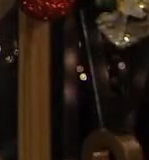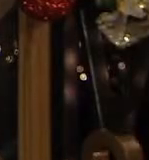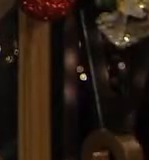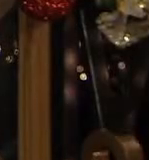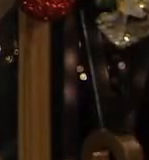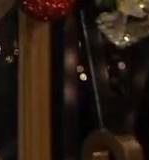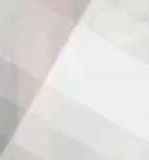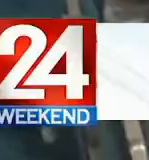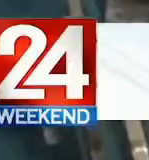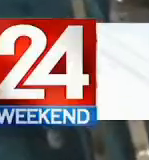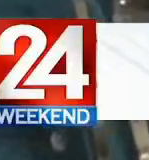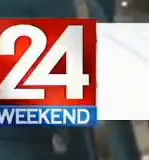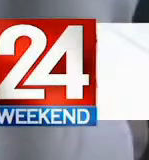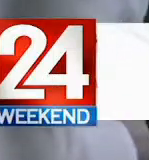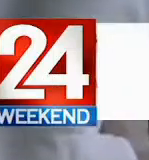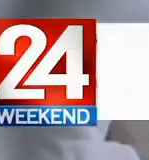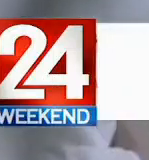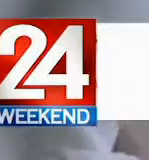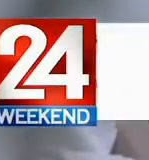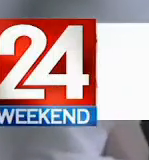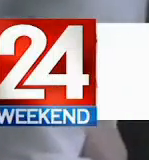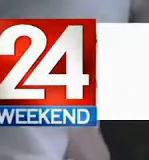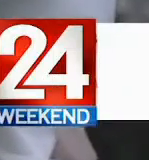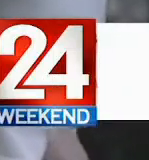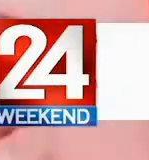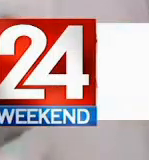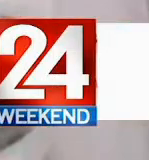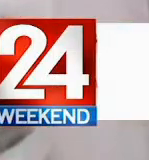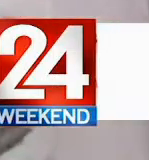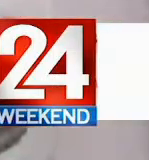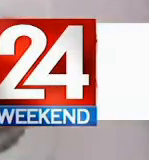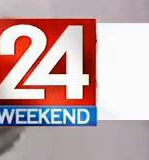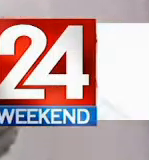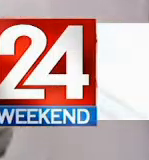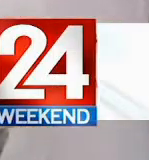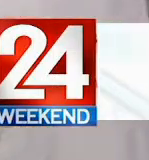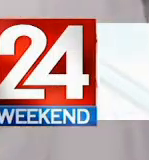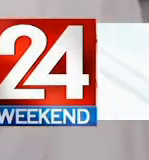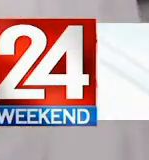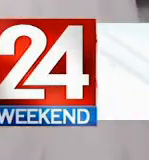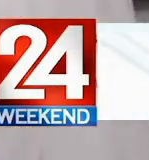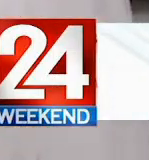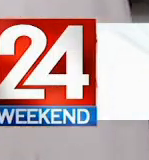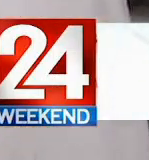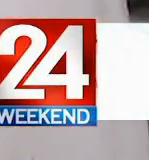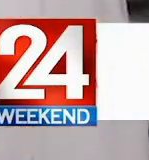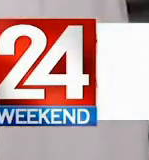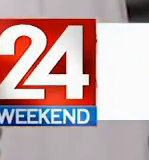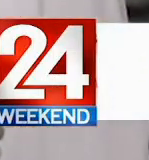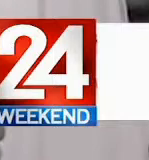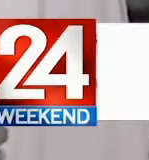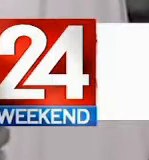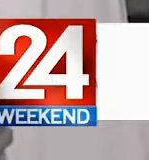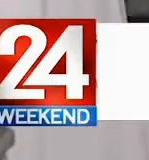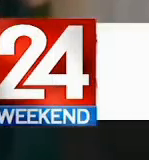Up next, silipin natin ang sweet moment sa kasalang Dennis Trillo at Jeneline